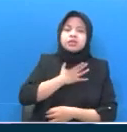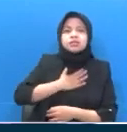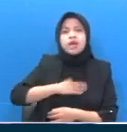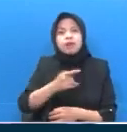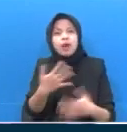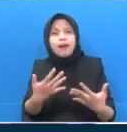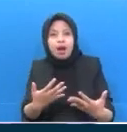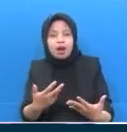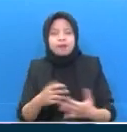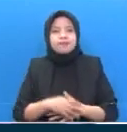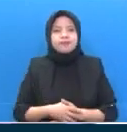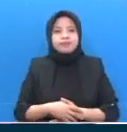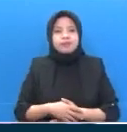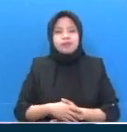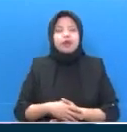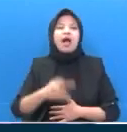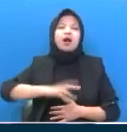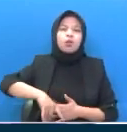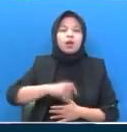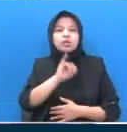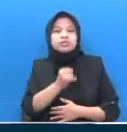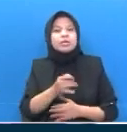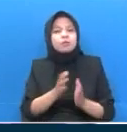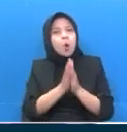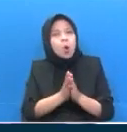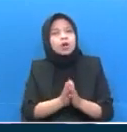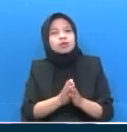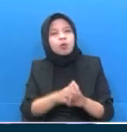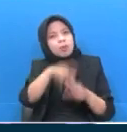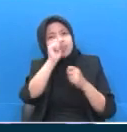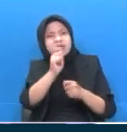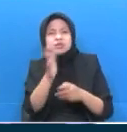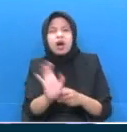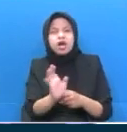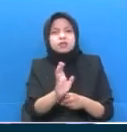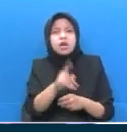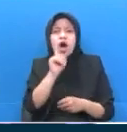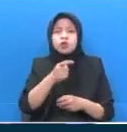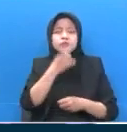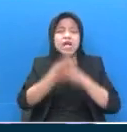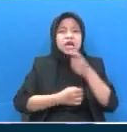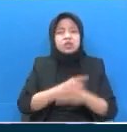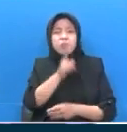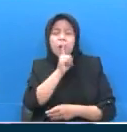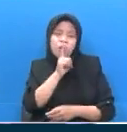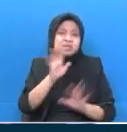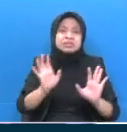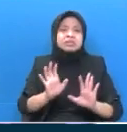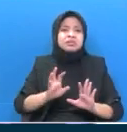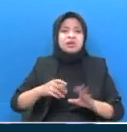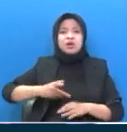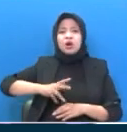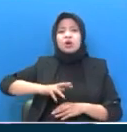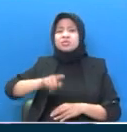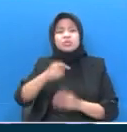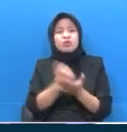bagi almarhum dan keluarga almarhum begitu. Jangan sampai justru keterangan-keterangannya itu merugikan mereka